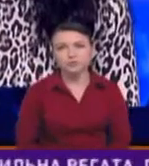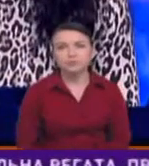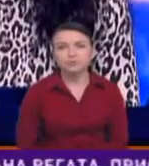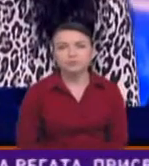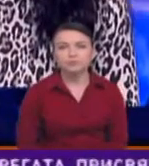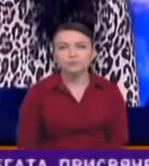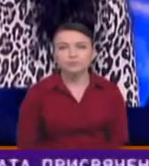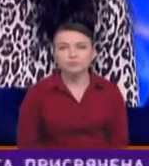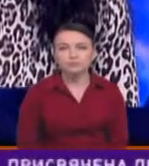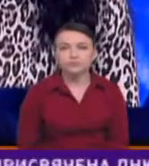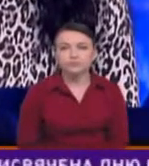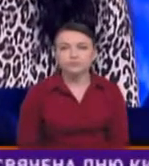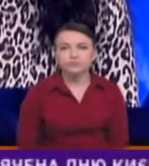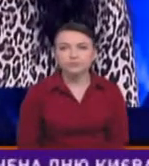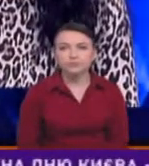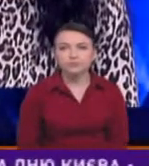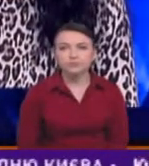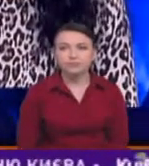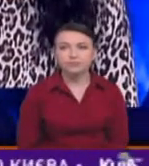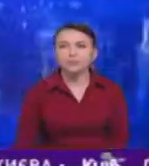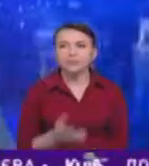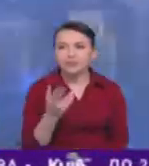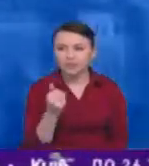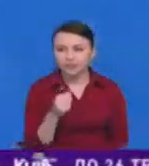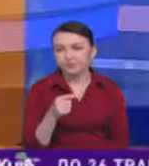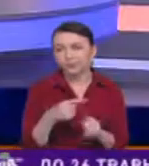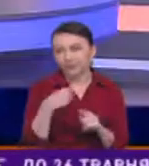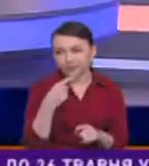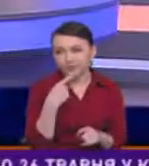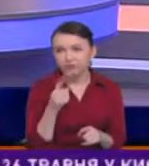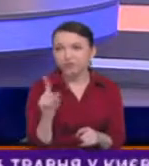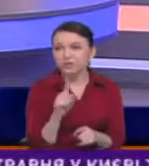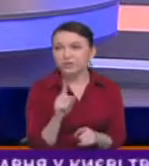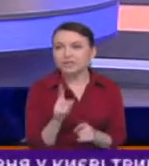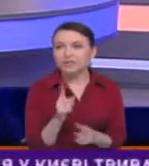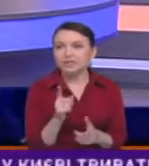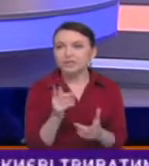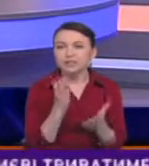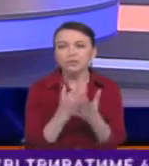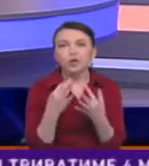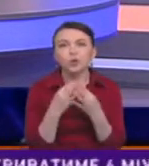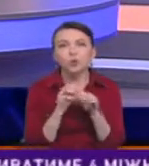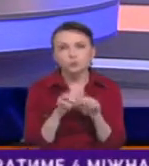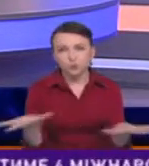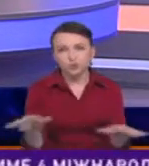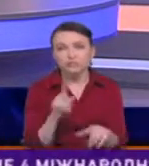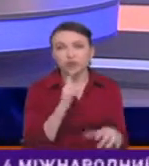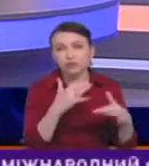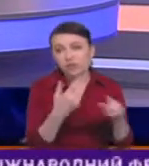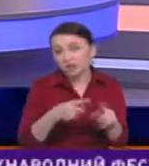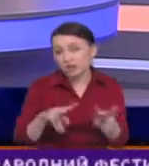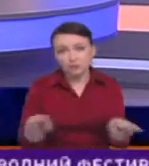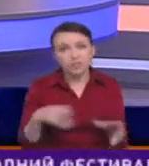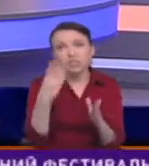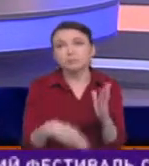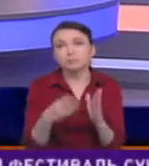дякуємо за ваш телефонний дзвінок. Ну, да, от одразу пан Віктор і говорить, що є, що якби розпуск Верховної Ради, от вам і імпічмент Верховної